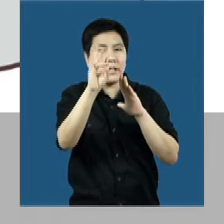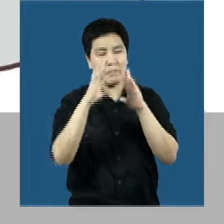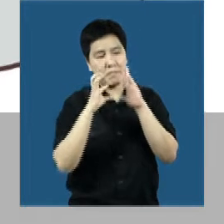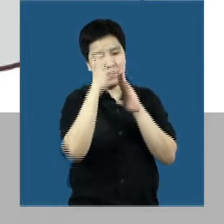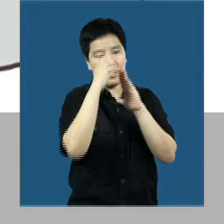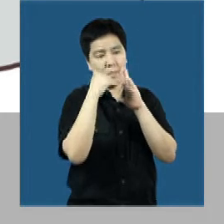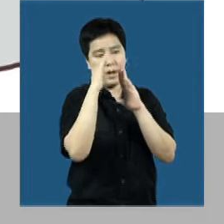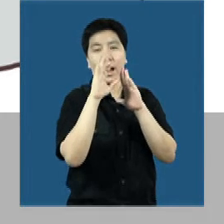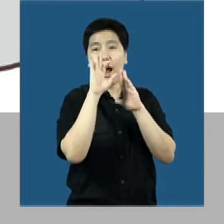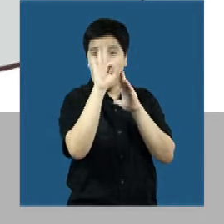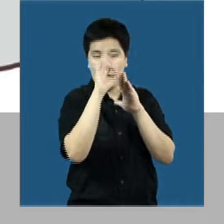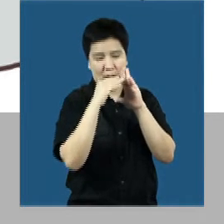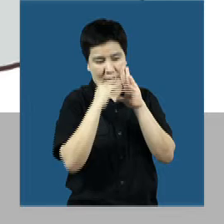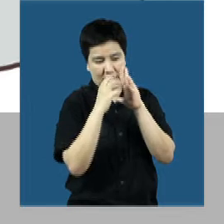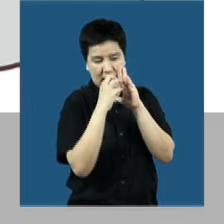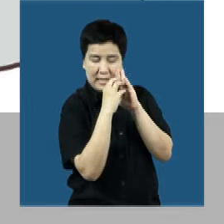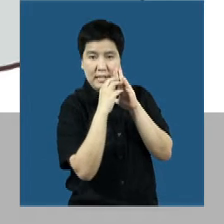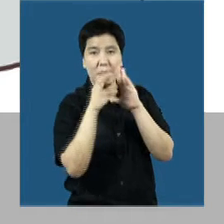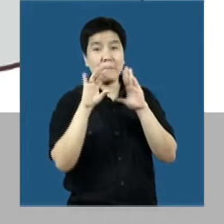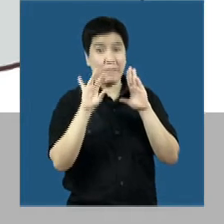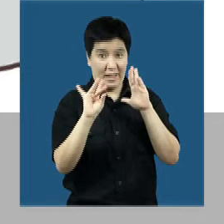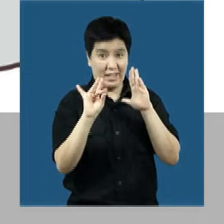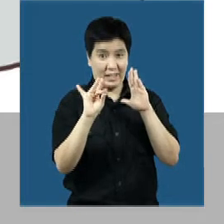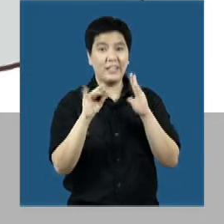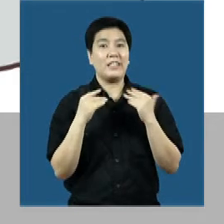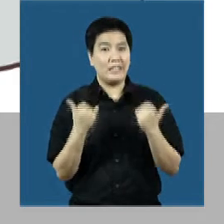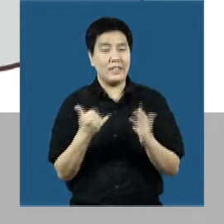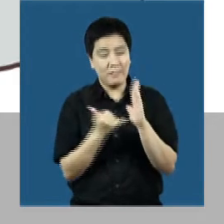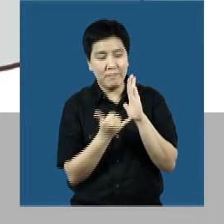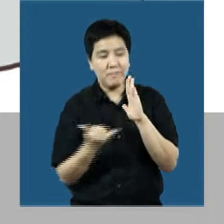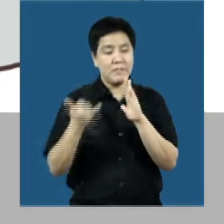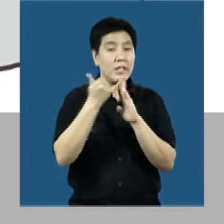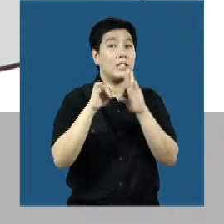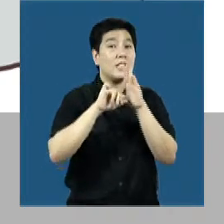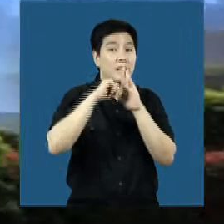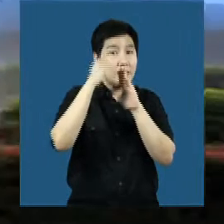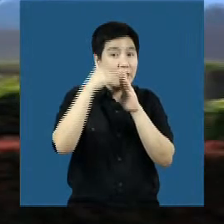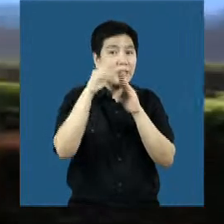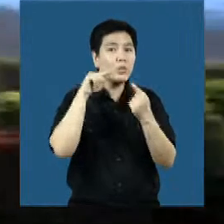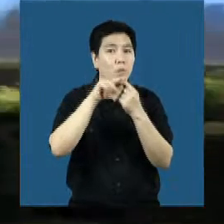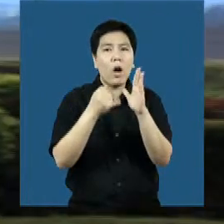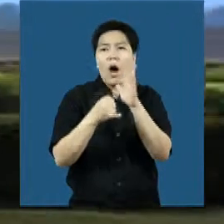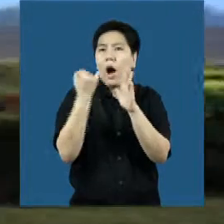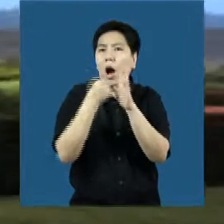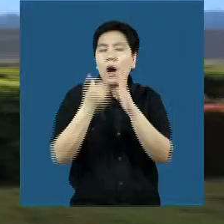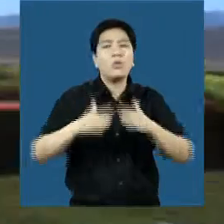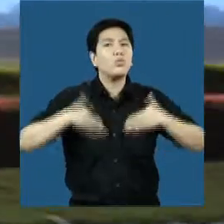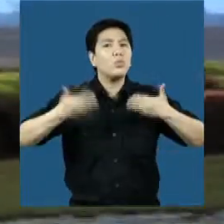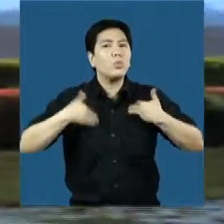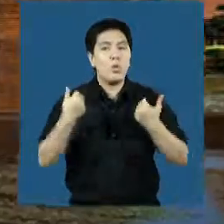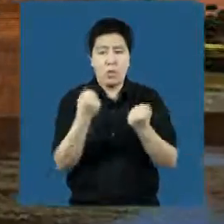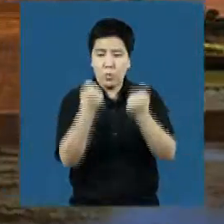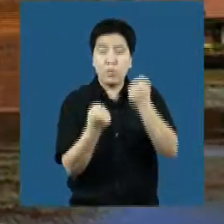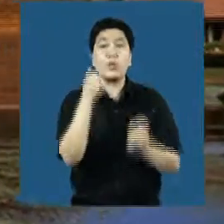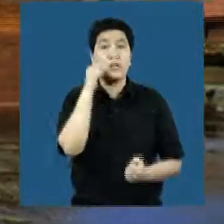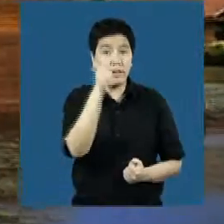จังหวัดแบ่งเป็นภาคเหนือตอนบน9จังหวัดและภาคเหนือตอนล่าง8จังหวัดการเดินทางทั้งระหว่างจังหวัดและระหว่างภาคส